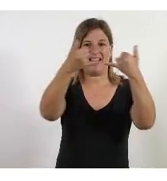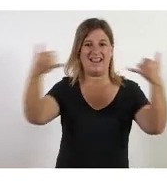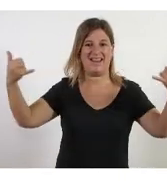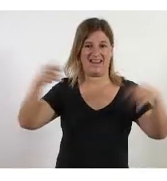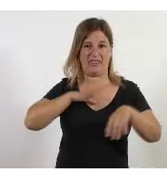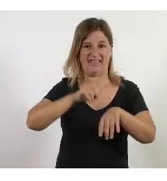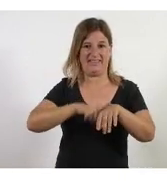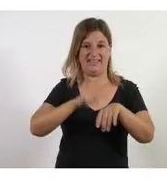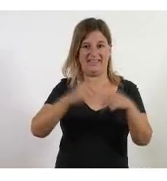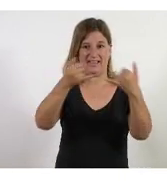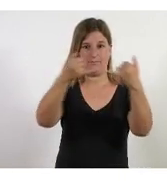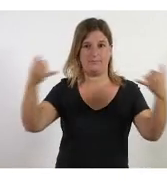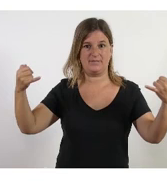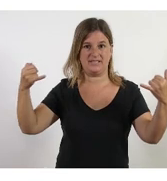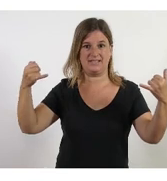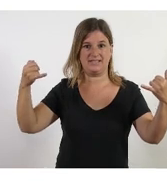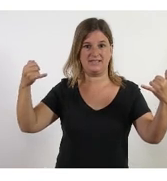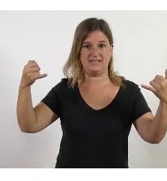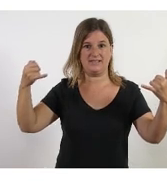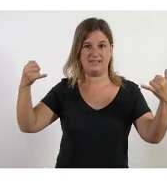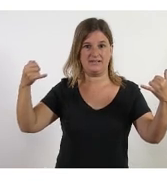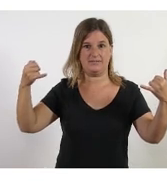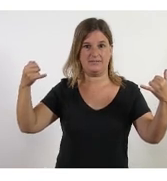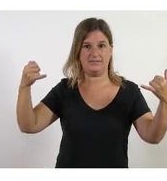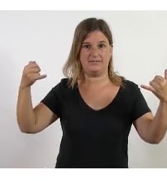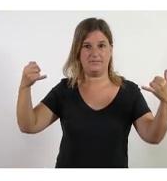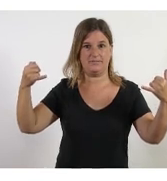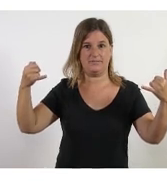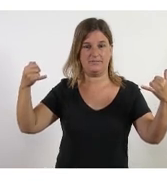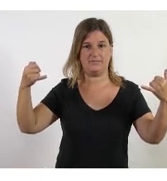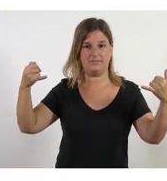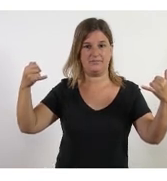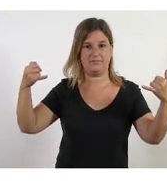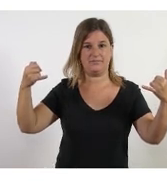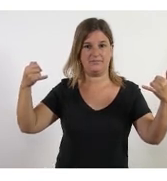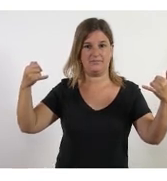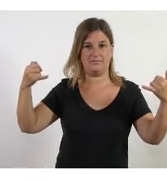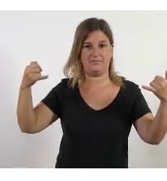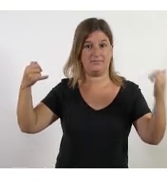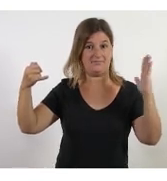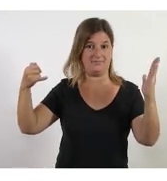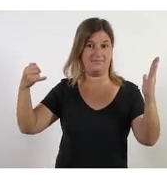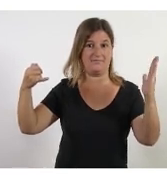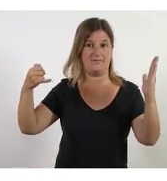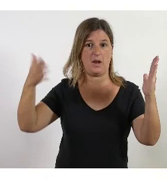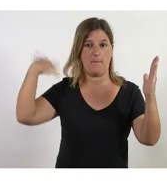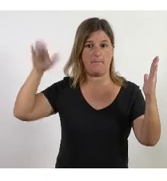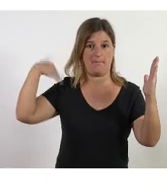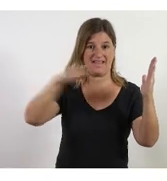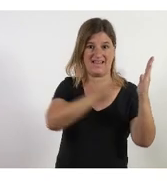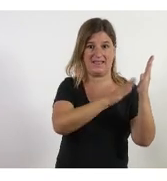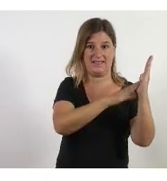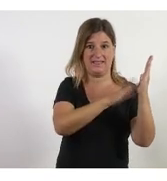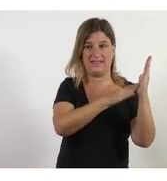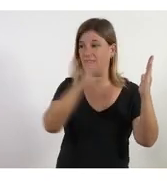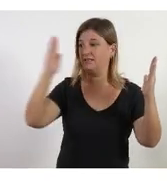temps, amb un extrem de la línia tenim el passat i en l'altre